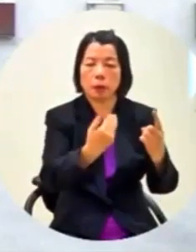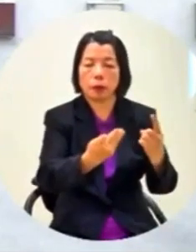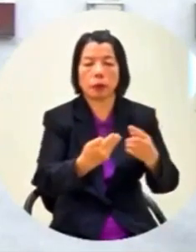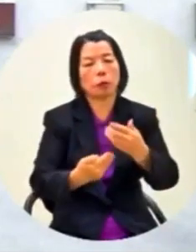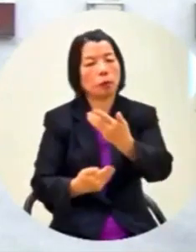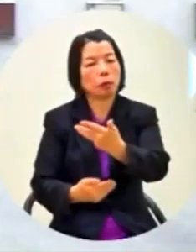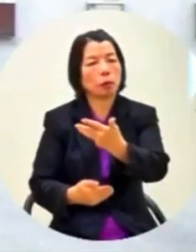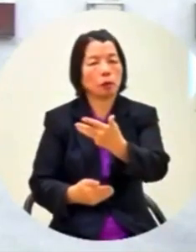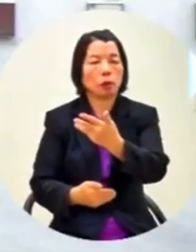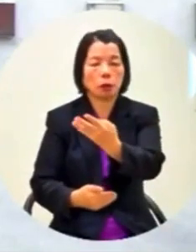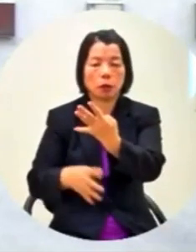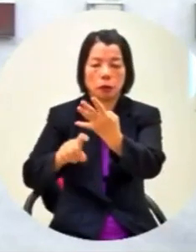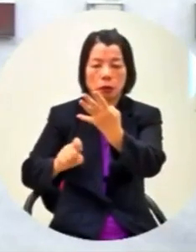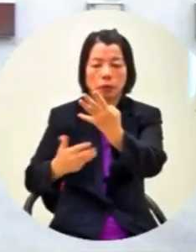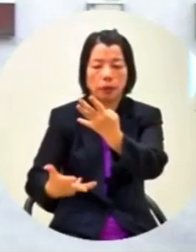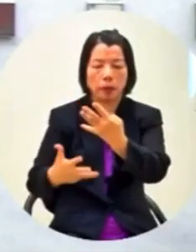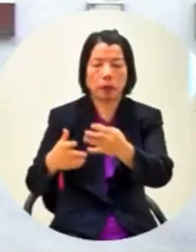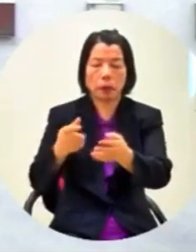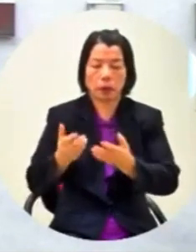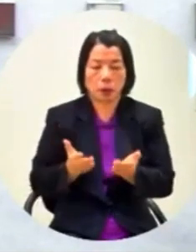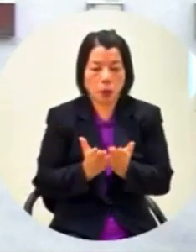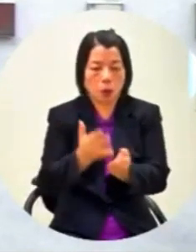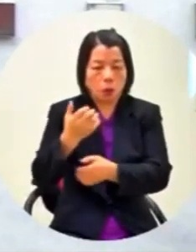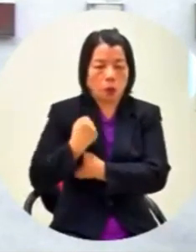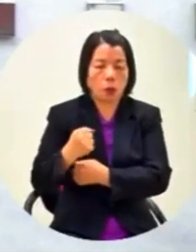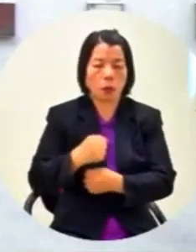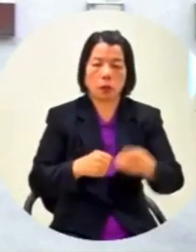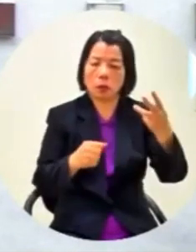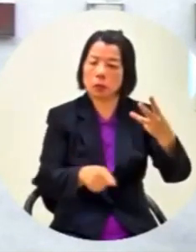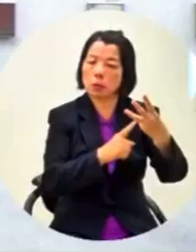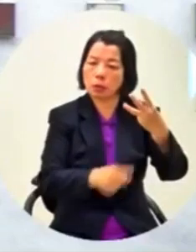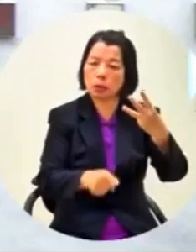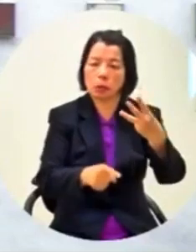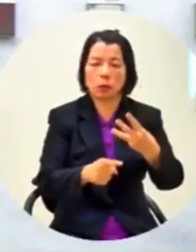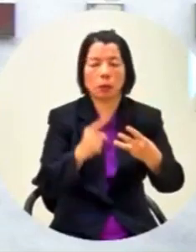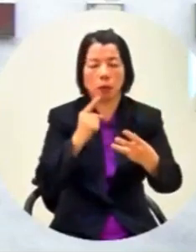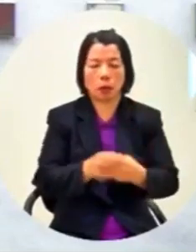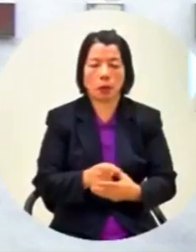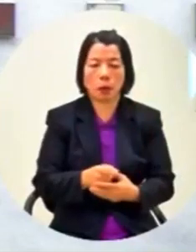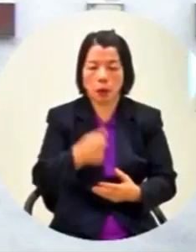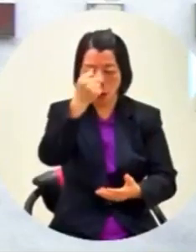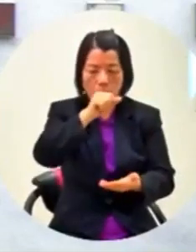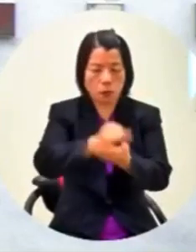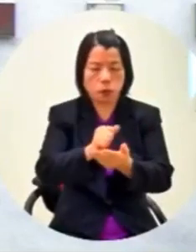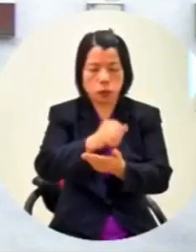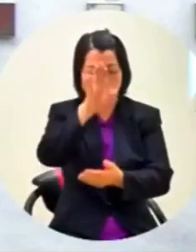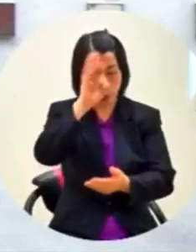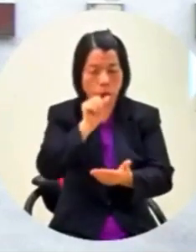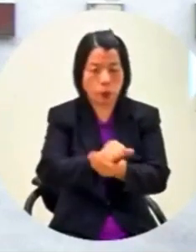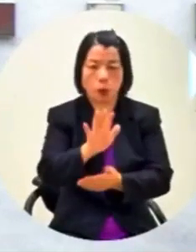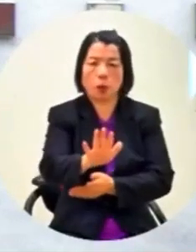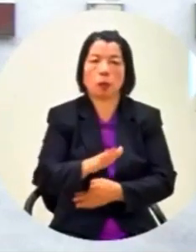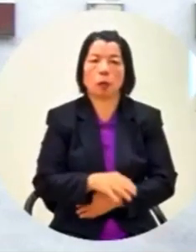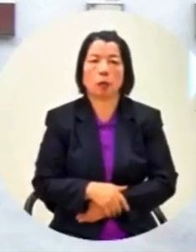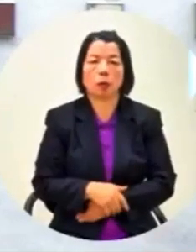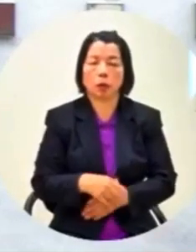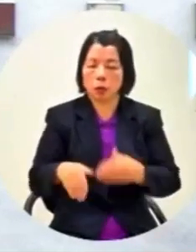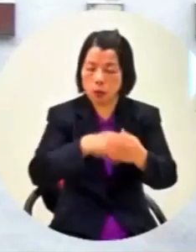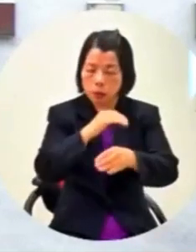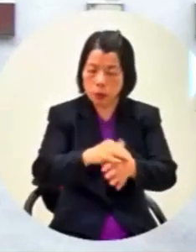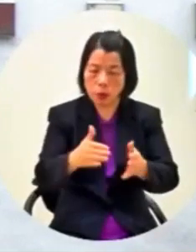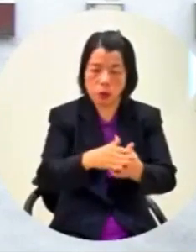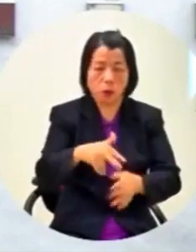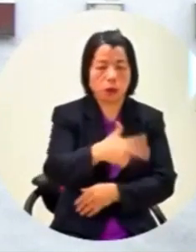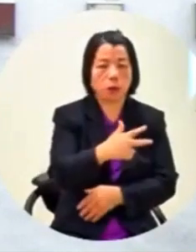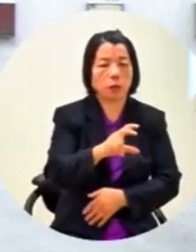109年4月18日，海军敦睦舰队发生3位官兵确诊新冠肺炎，经完成